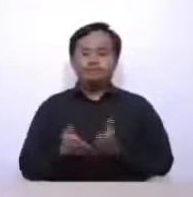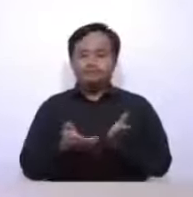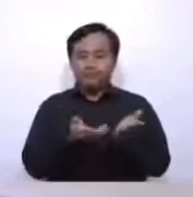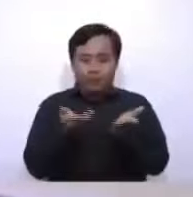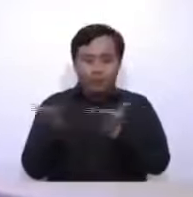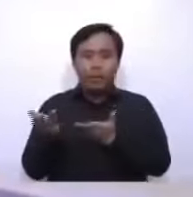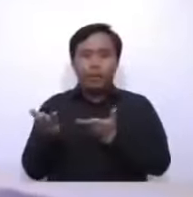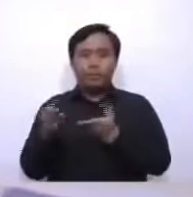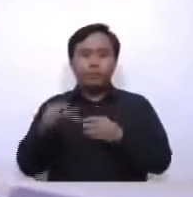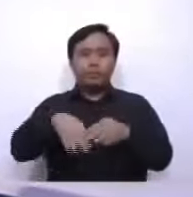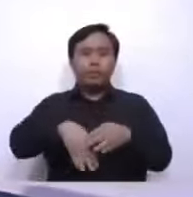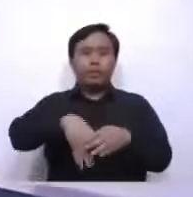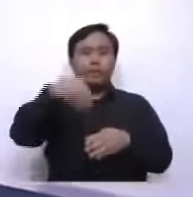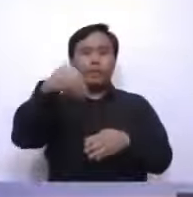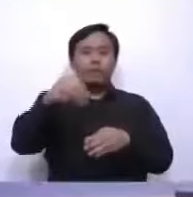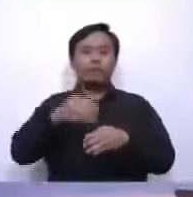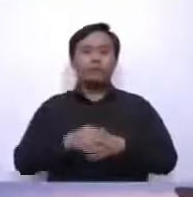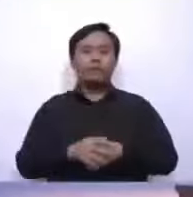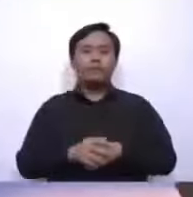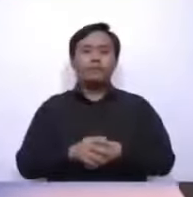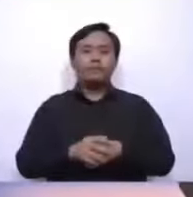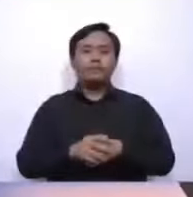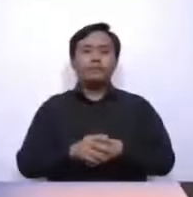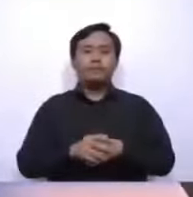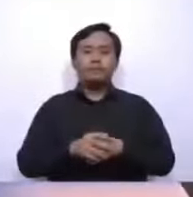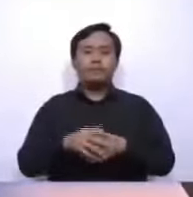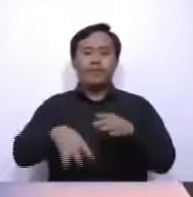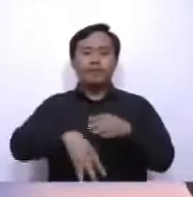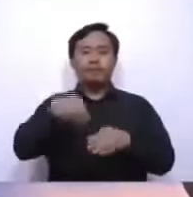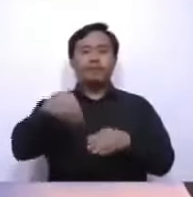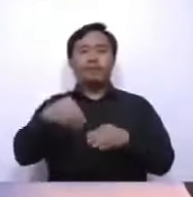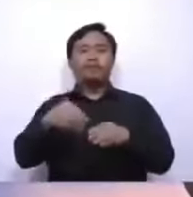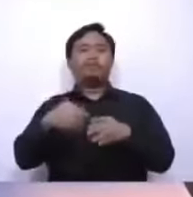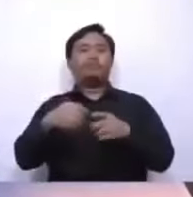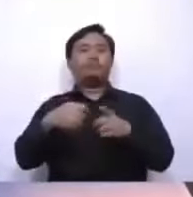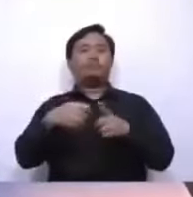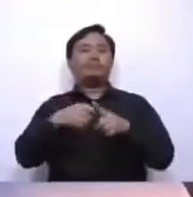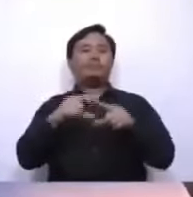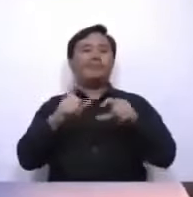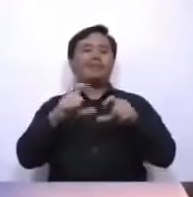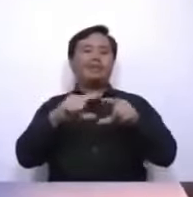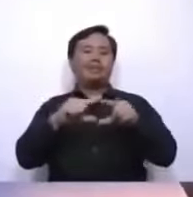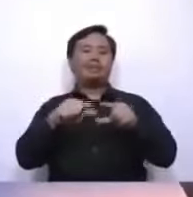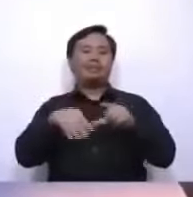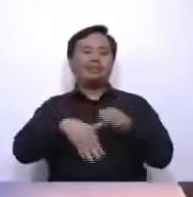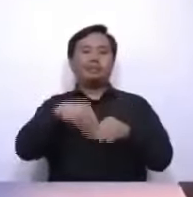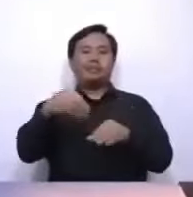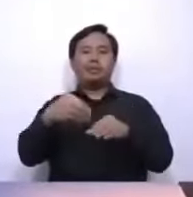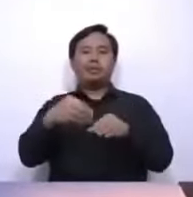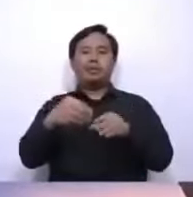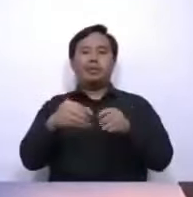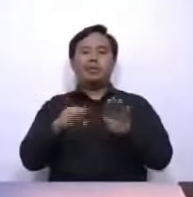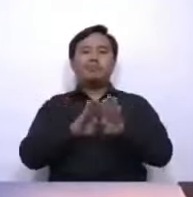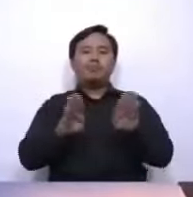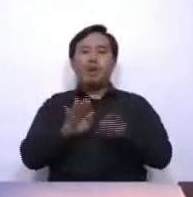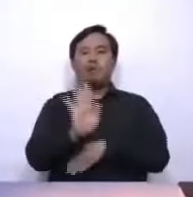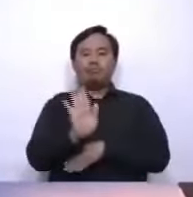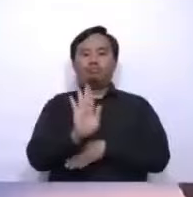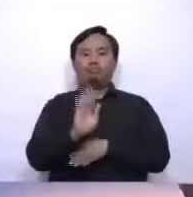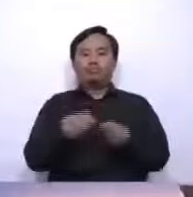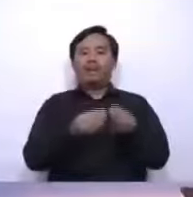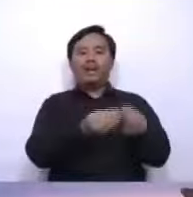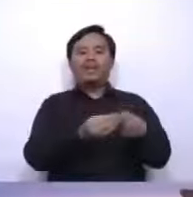Silakan diambil Bapak, diambil dari wadah kaca untuk indikator berisi subtema. Mohon tidak dibuka terlebih dahulu dan diserahkan